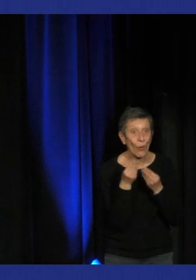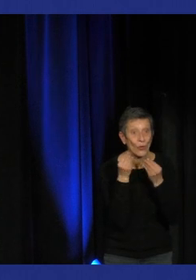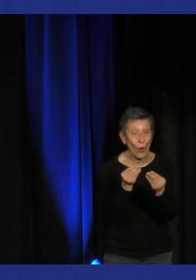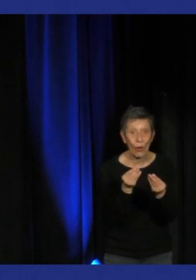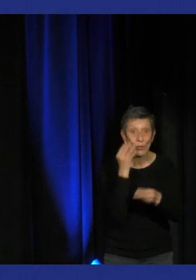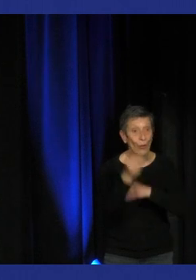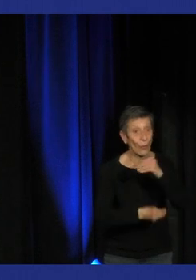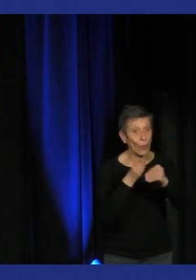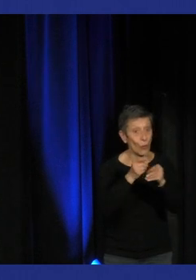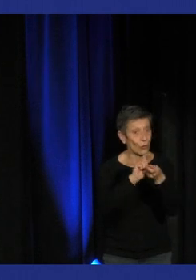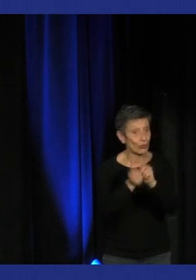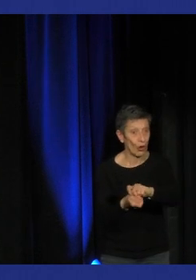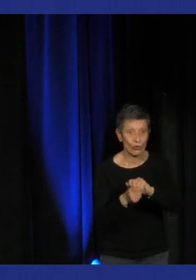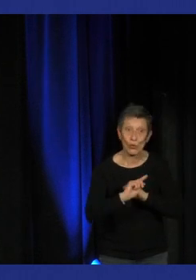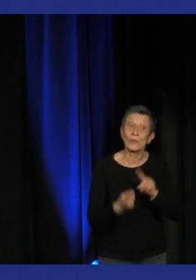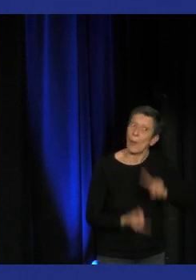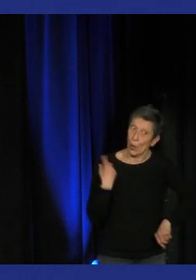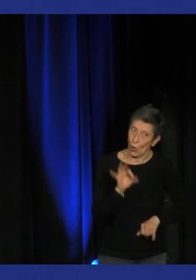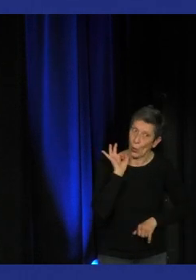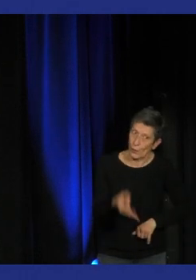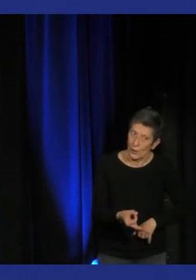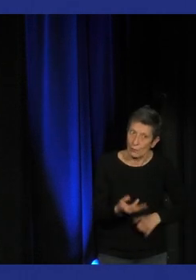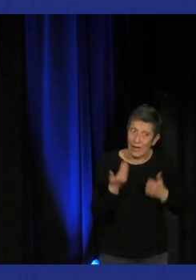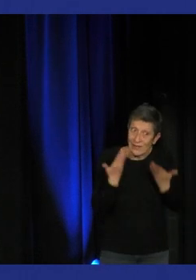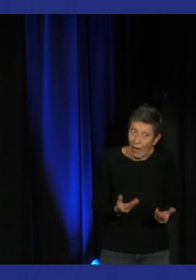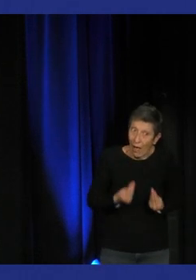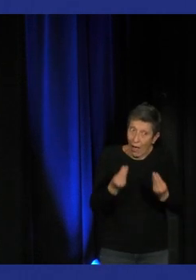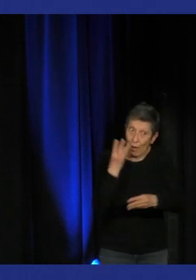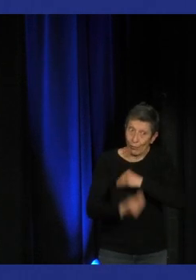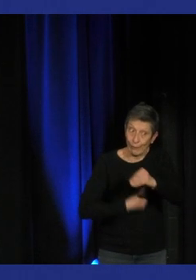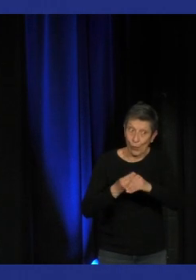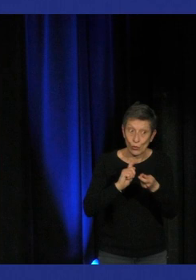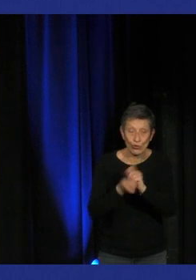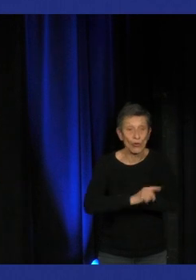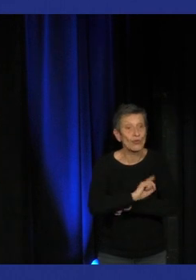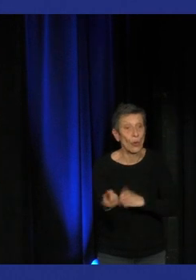si c'est important quand même. Mais rappelons-nous...